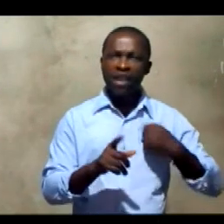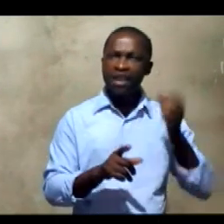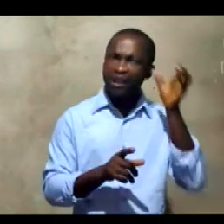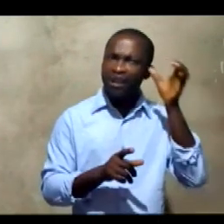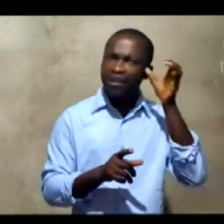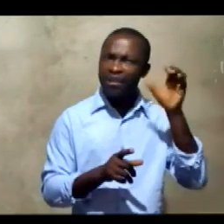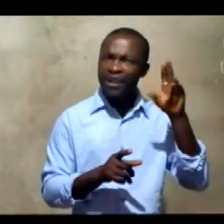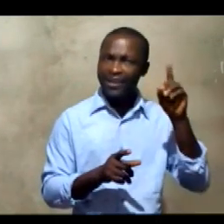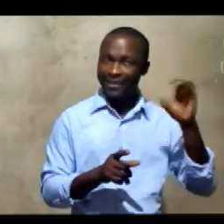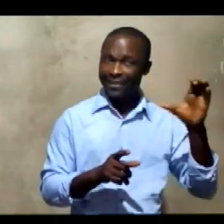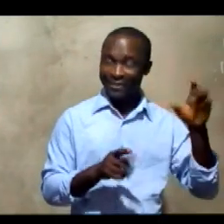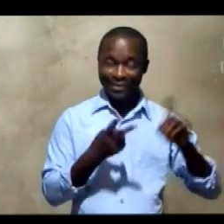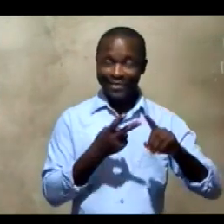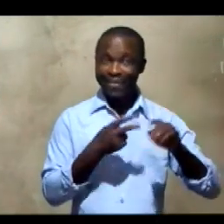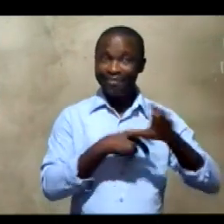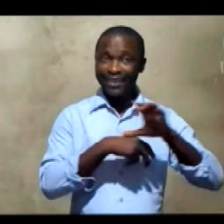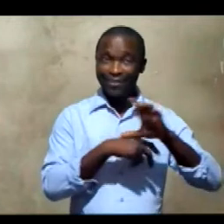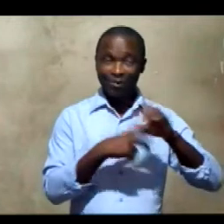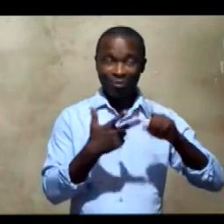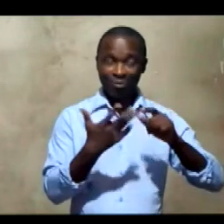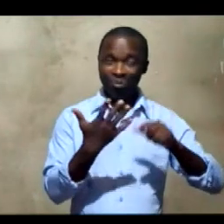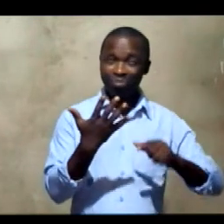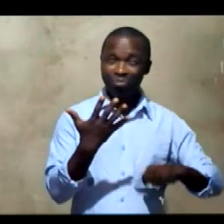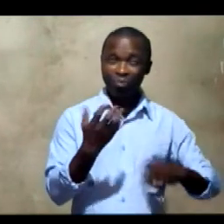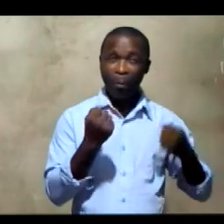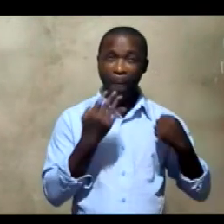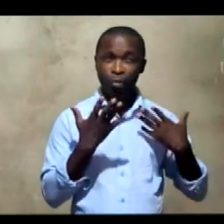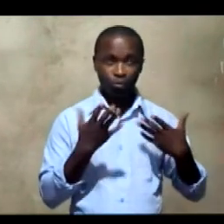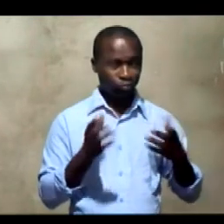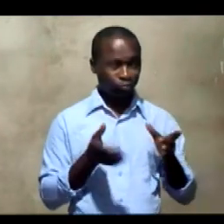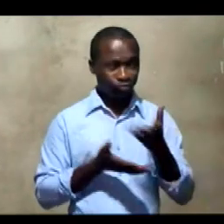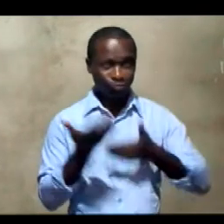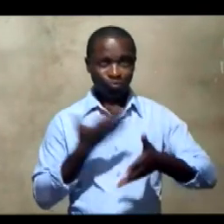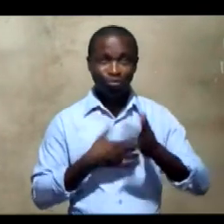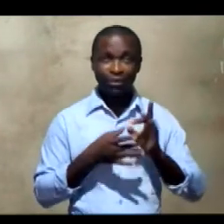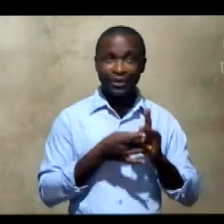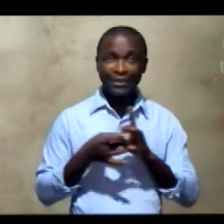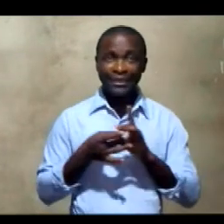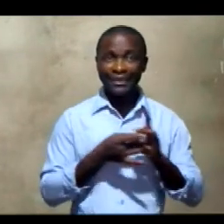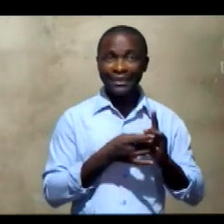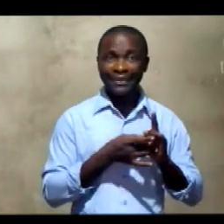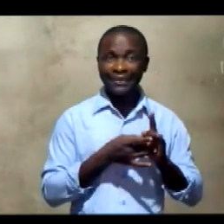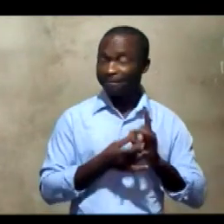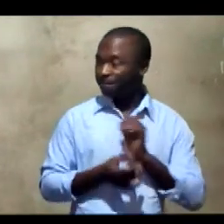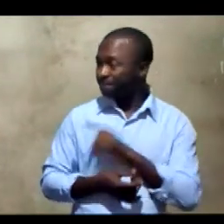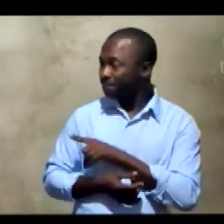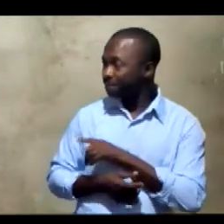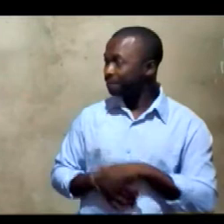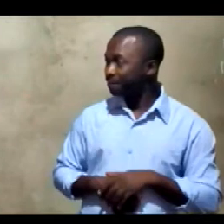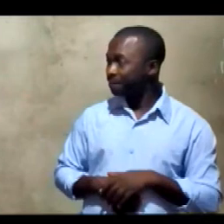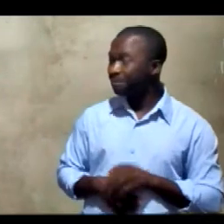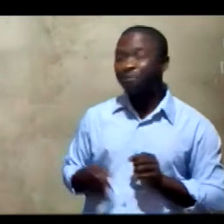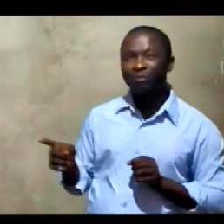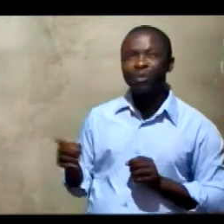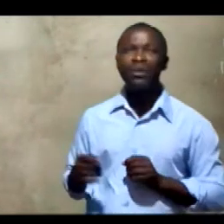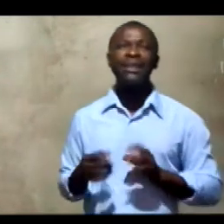circonstance avoué leur forfait et en disent plus sur leur méthode d'opération. Je suis fait passer par la